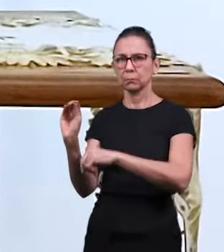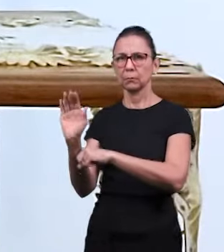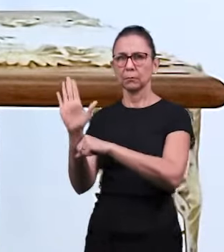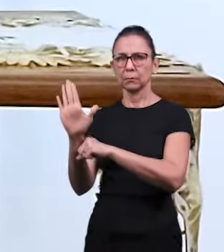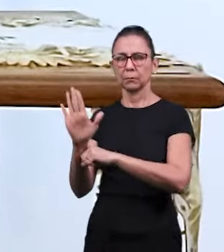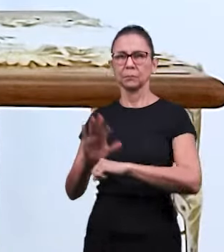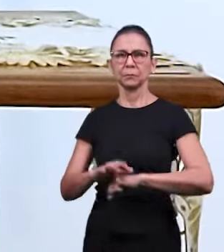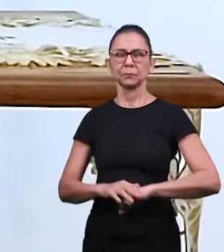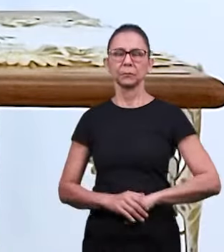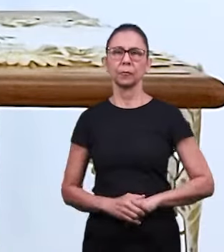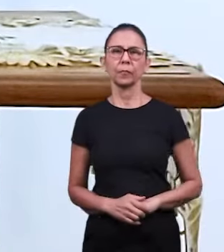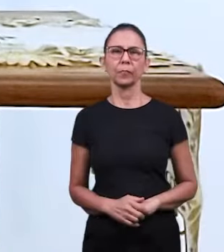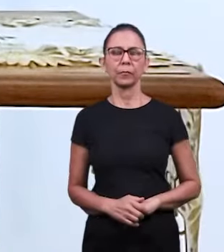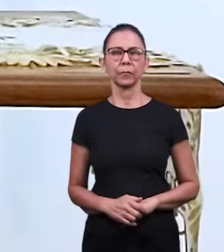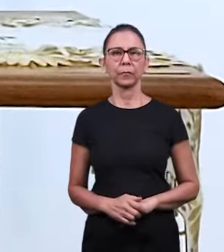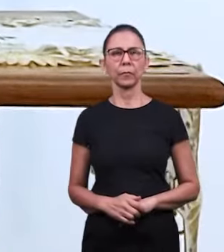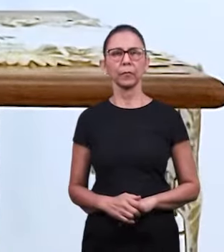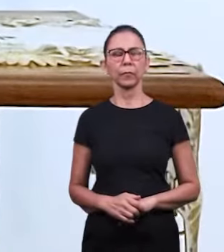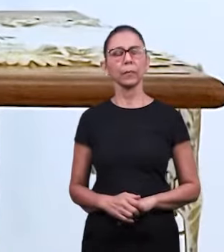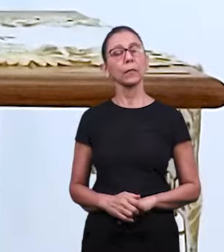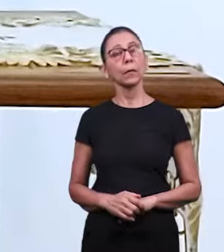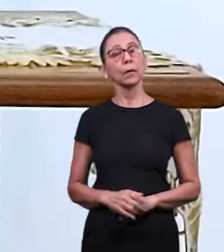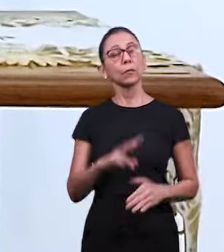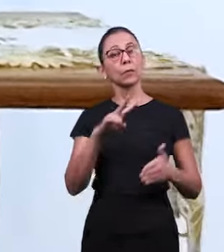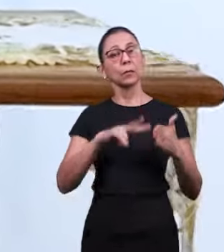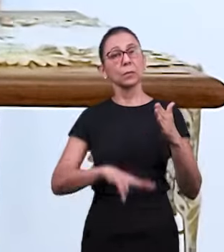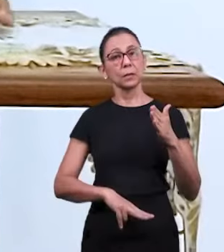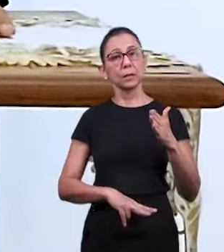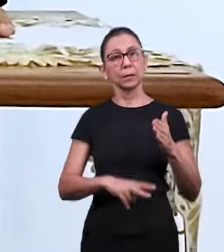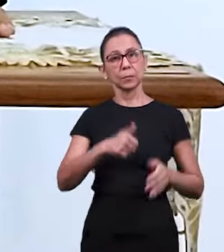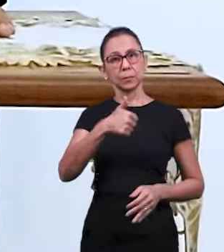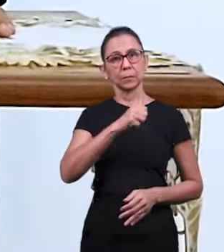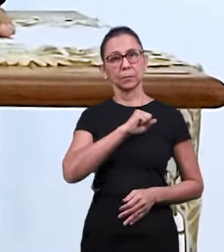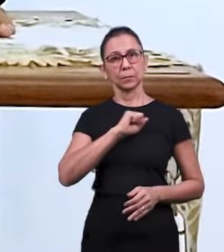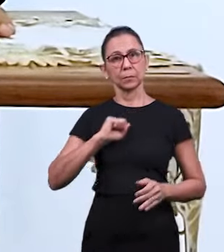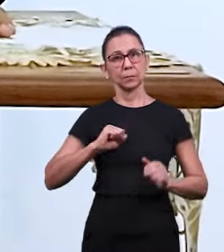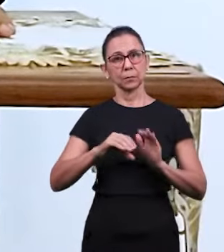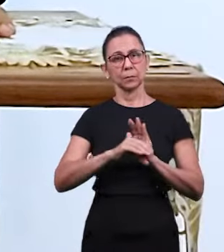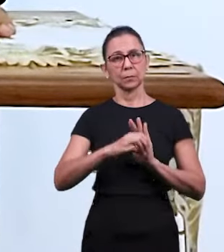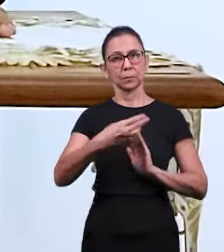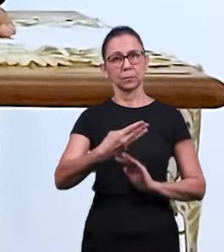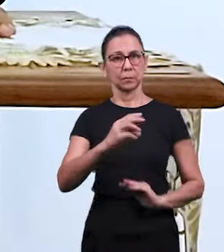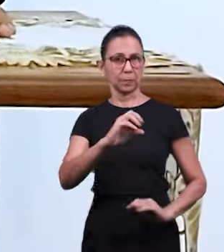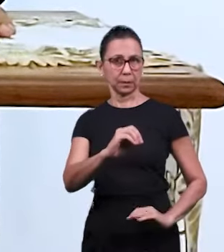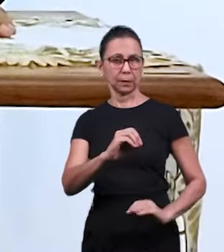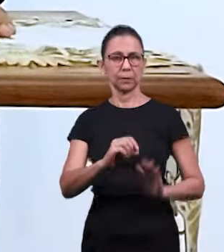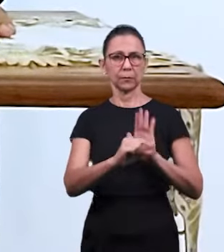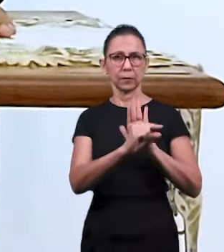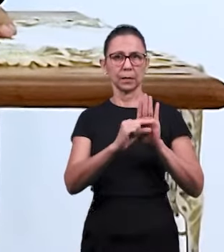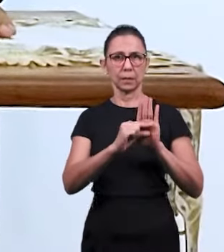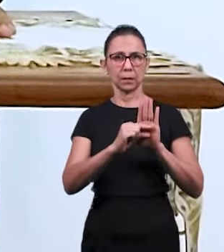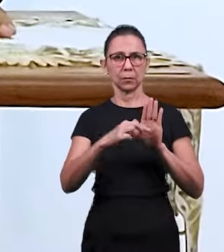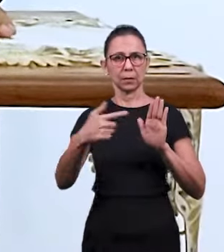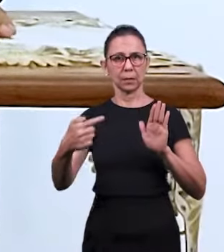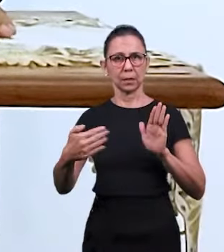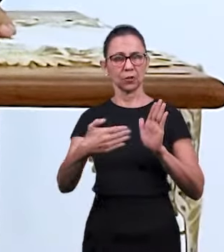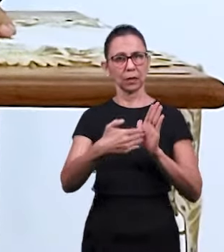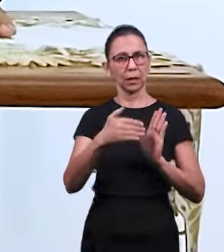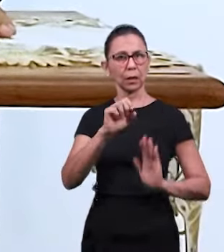Она будет транслироваться на португальском языке, поэтому давайте откроем наши книги. Первая книга